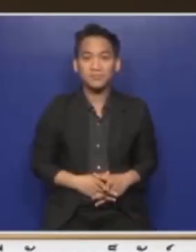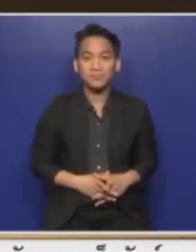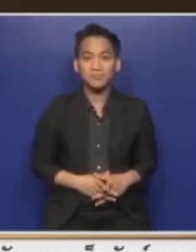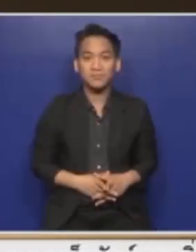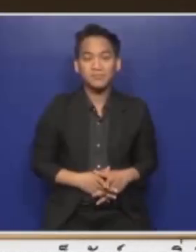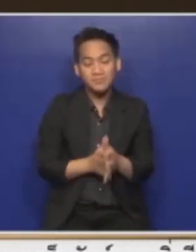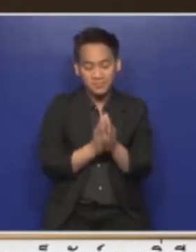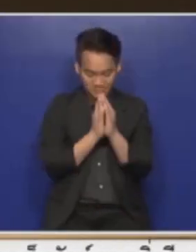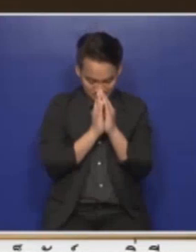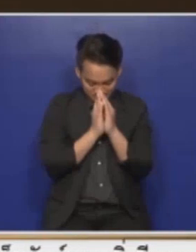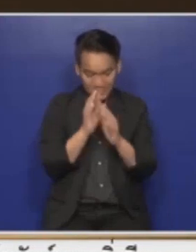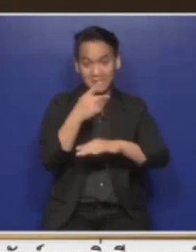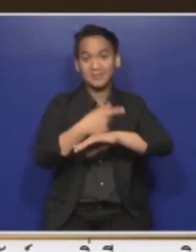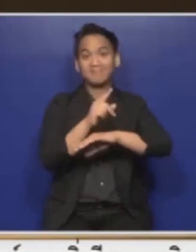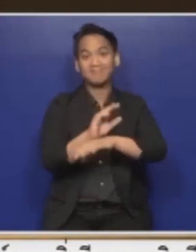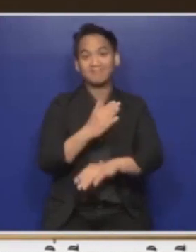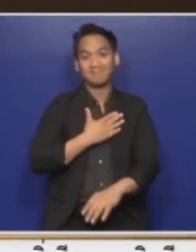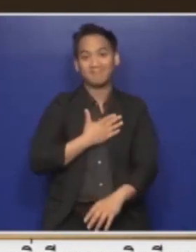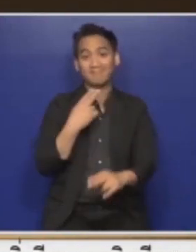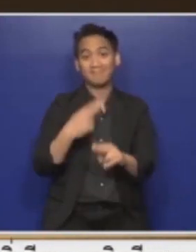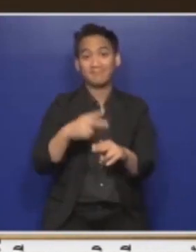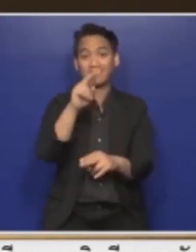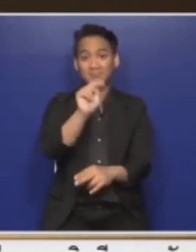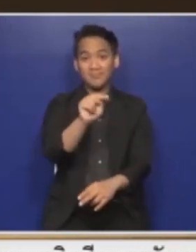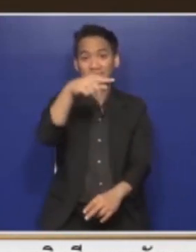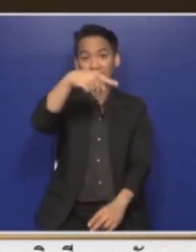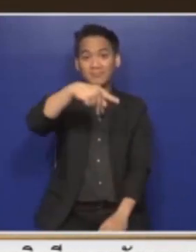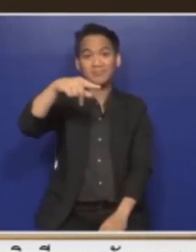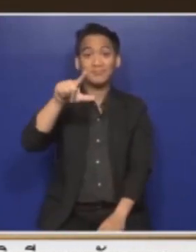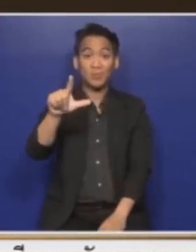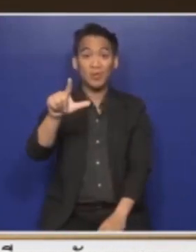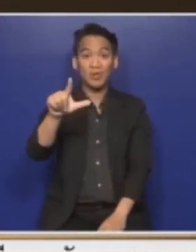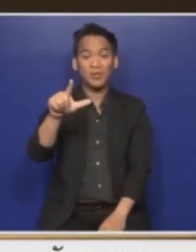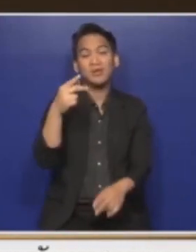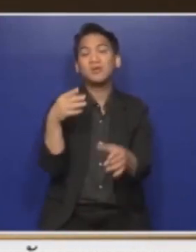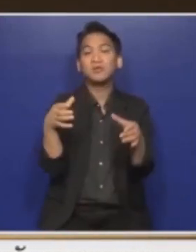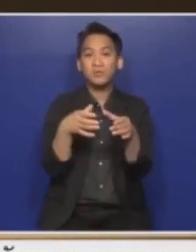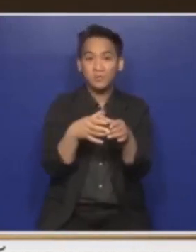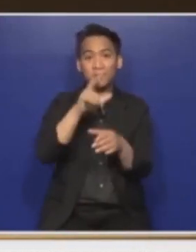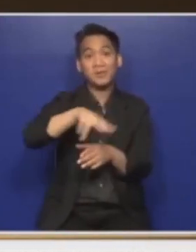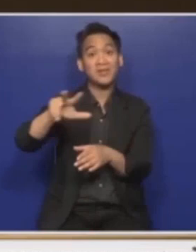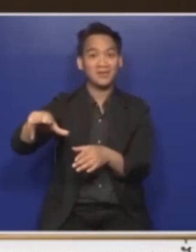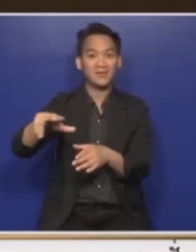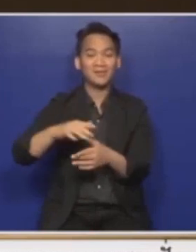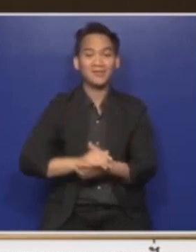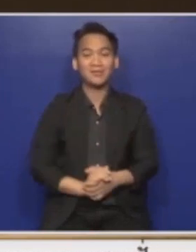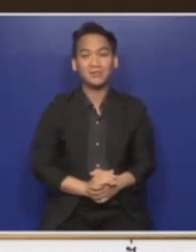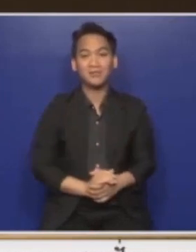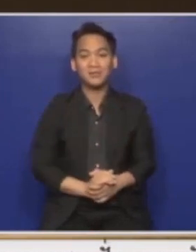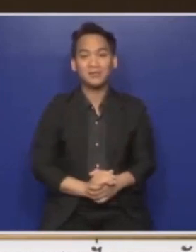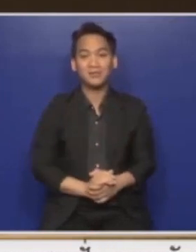กลับเรียนท่านประธานสภาที่เคารพครับกับผมนพพลเหลืองทองนาราพรรคเพื่อไทยพิษณุโลกคนผมพิรามครับท่านประธานครับ